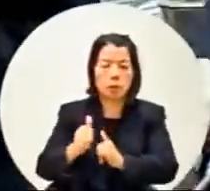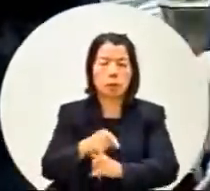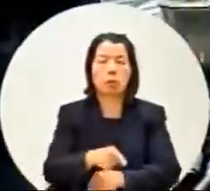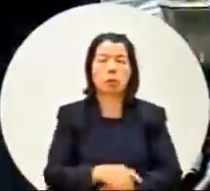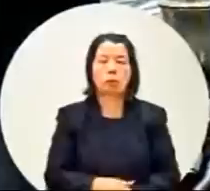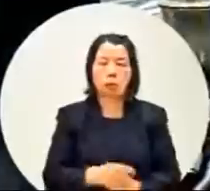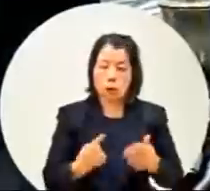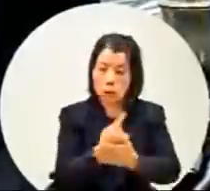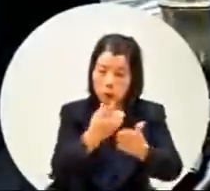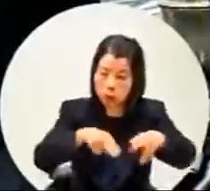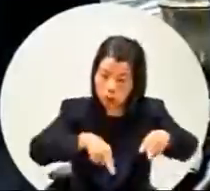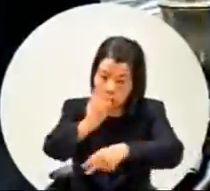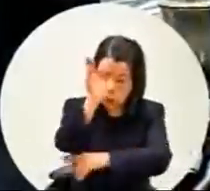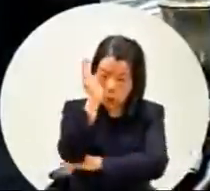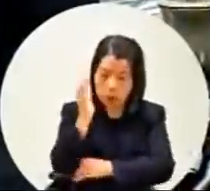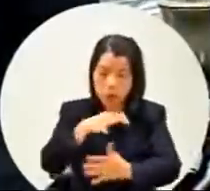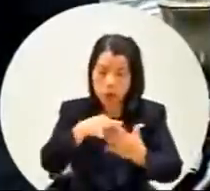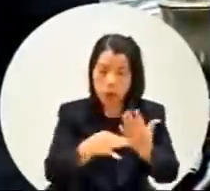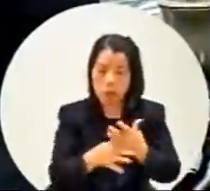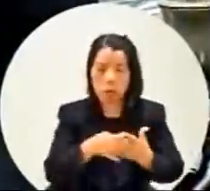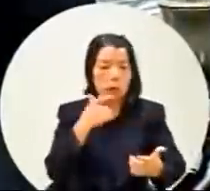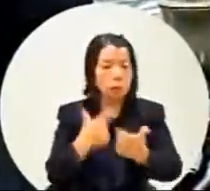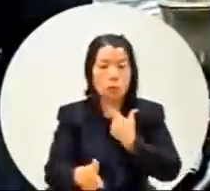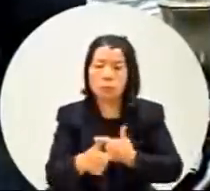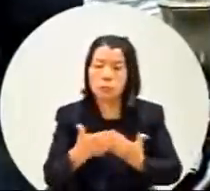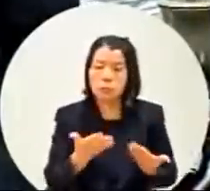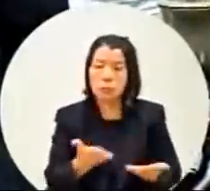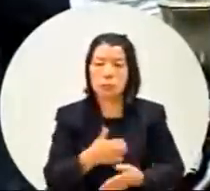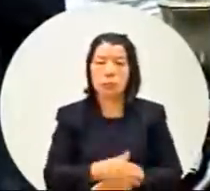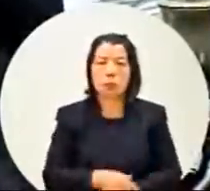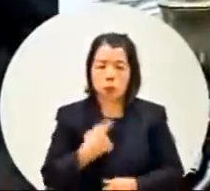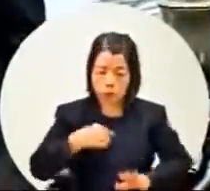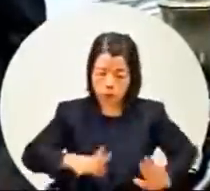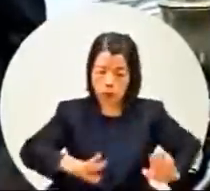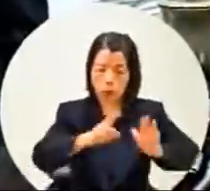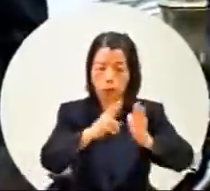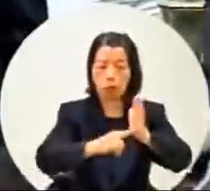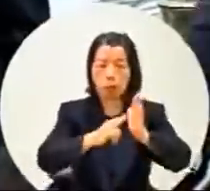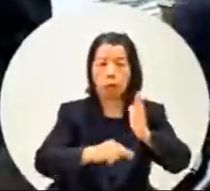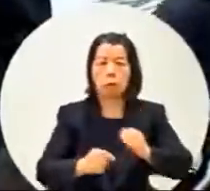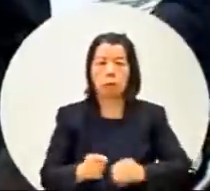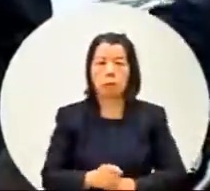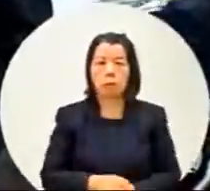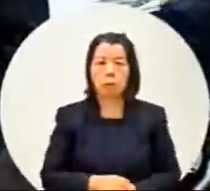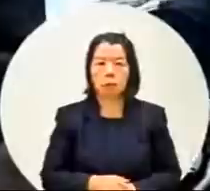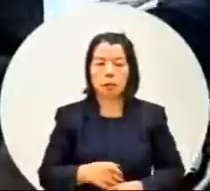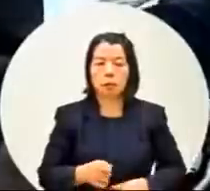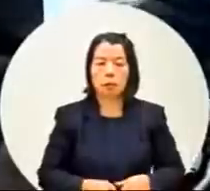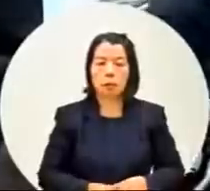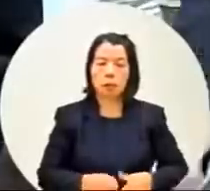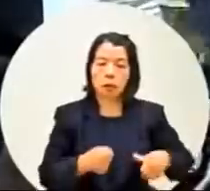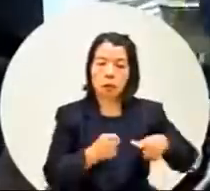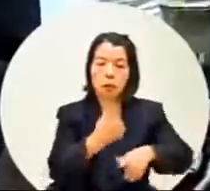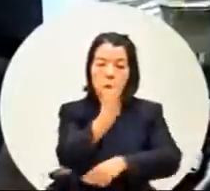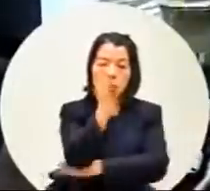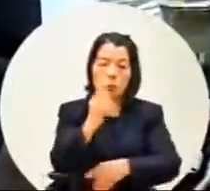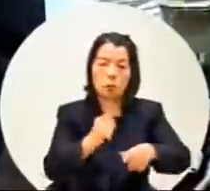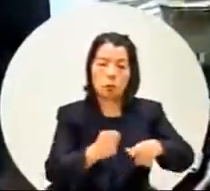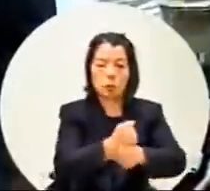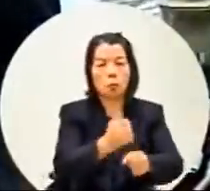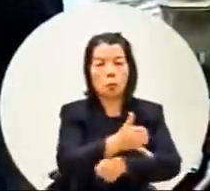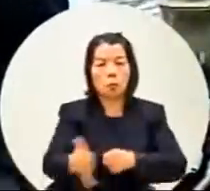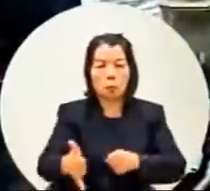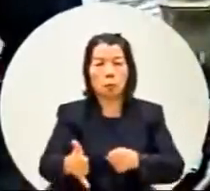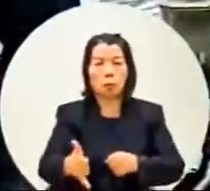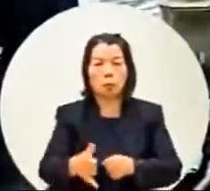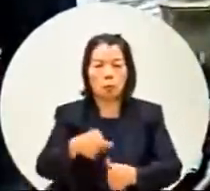为只是行政程序上不当的接触？ 是跟议员说明的时候，这个是公务员惩戒委员会里面的， 所以你认为没有图